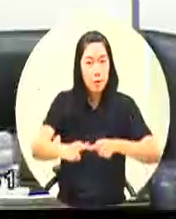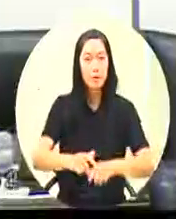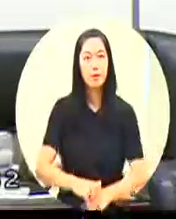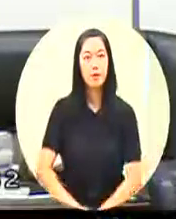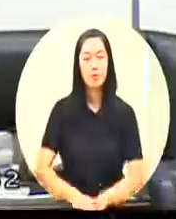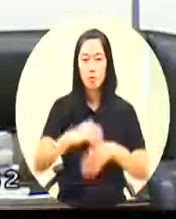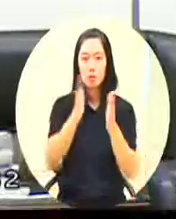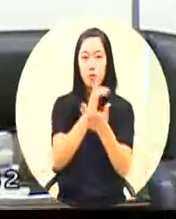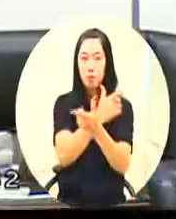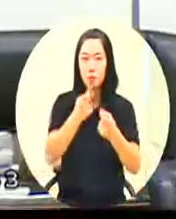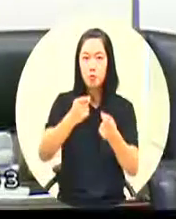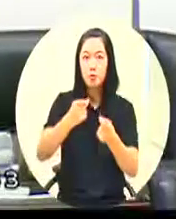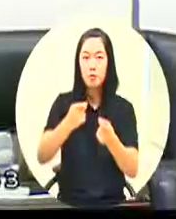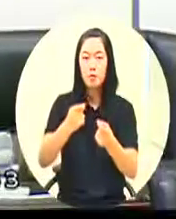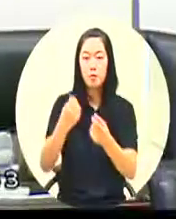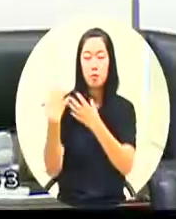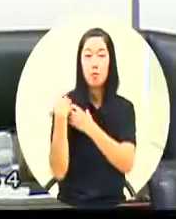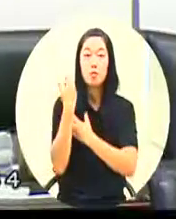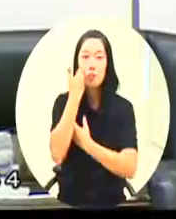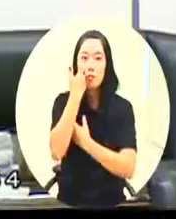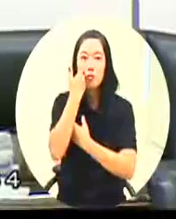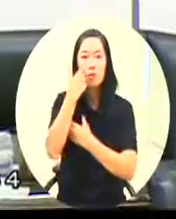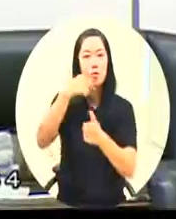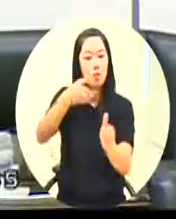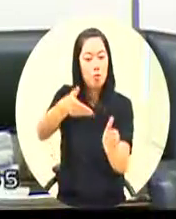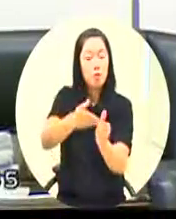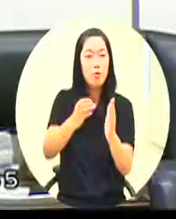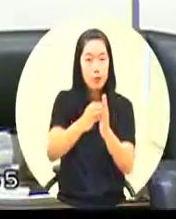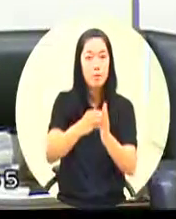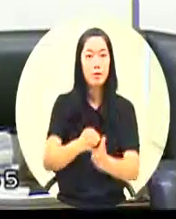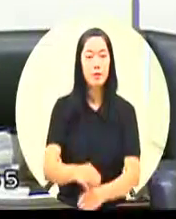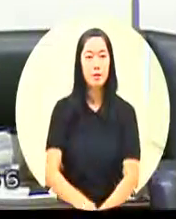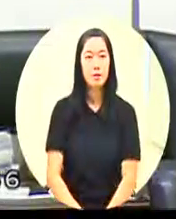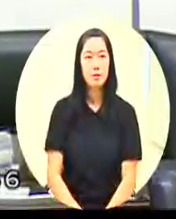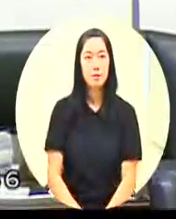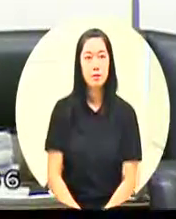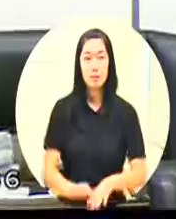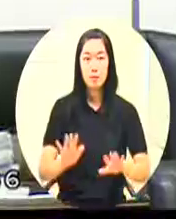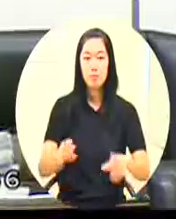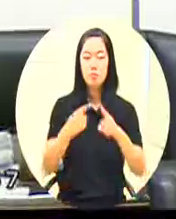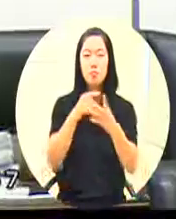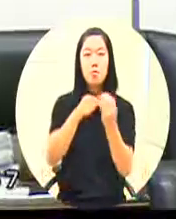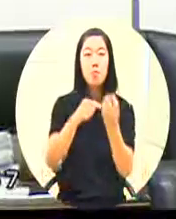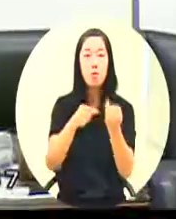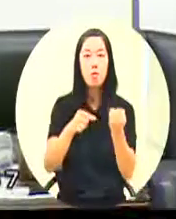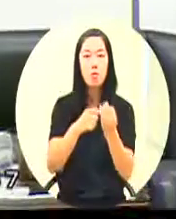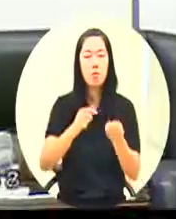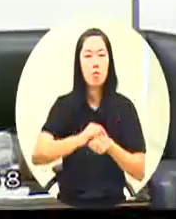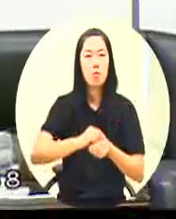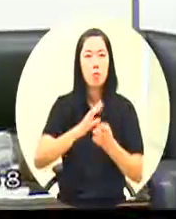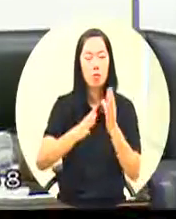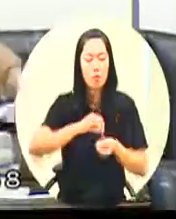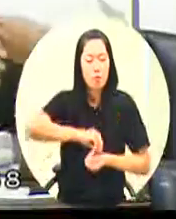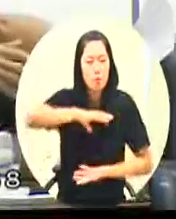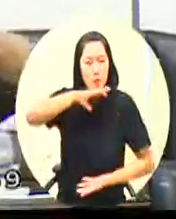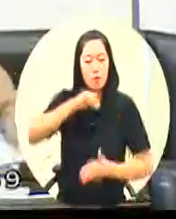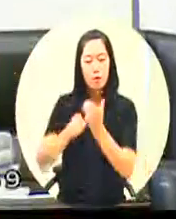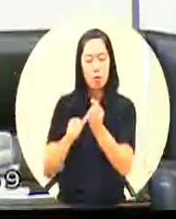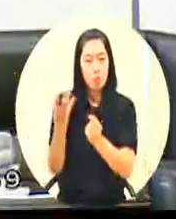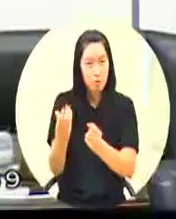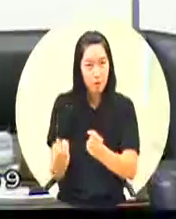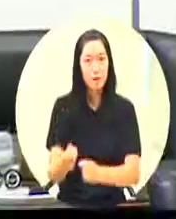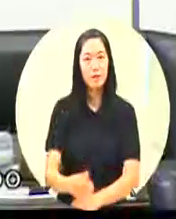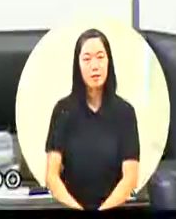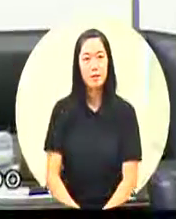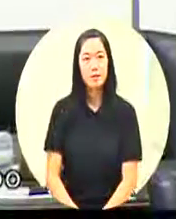部由教育局，啊，很好。现在我们人口老化跟少子化，惊死的，就是讲因